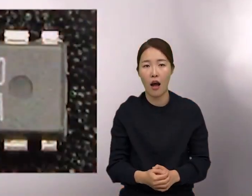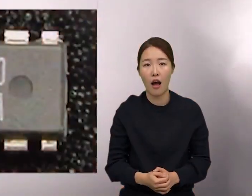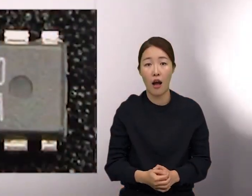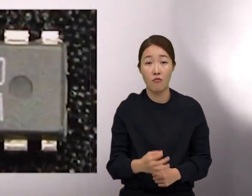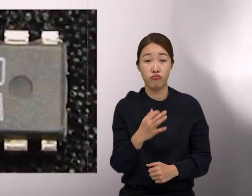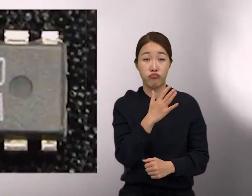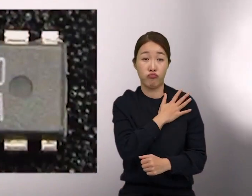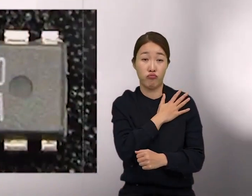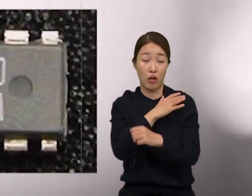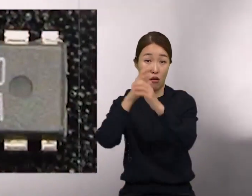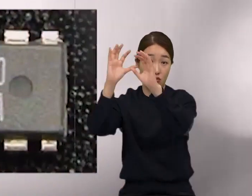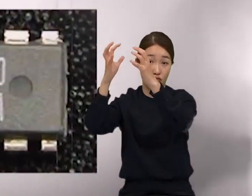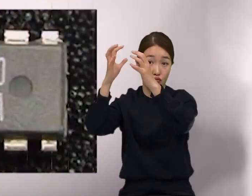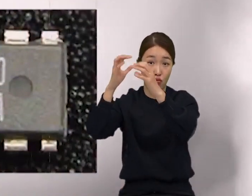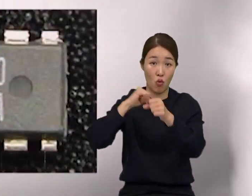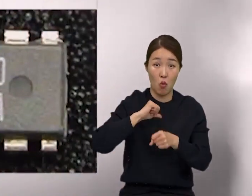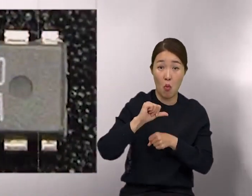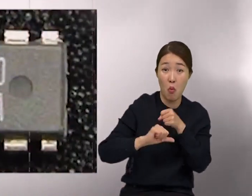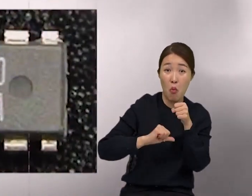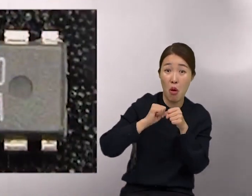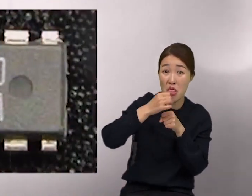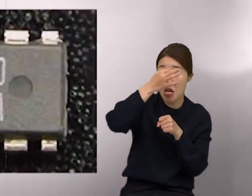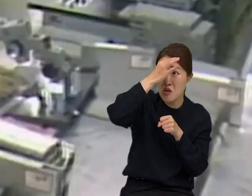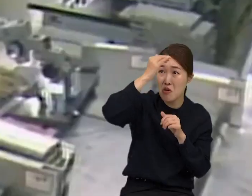선진국과는 5년 정도의 기술 시차가 있었다.